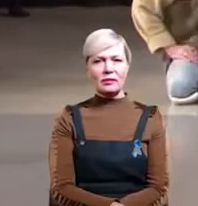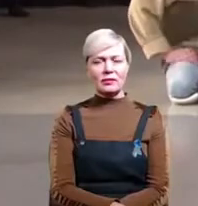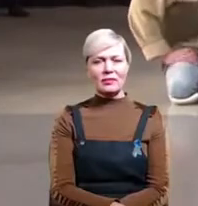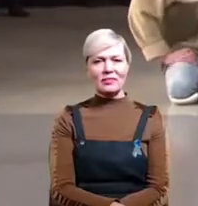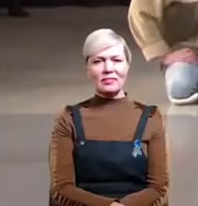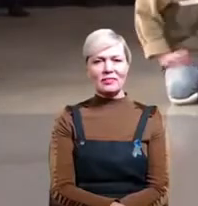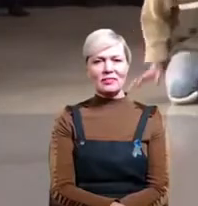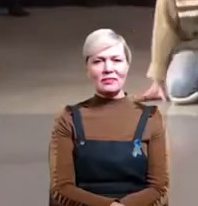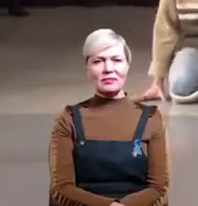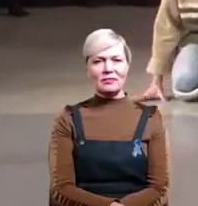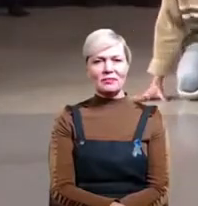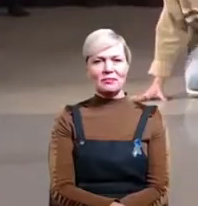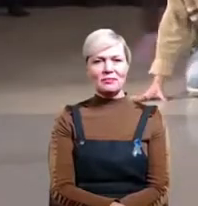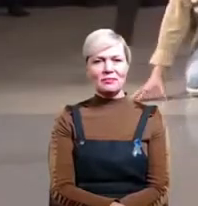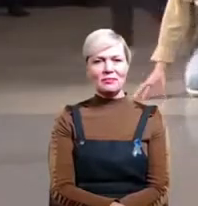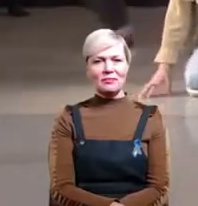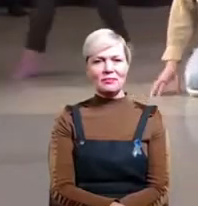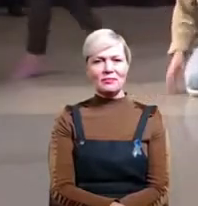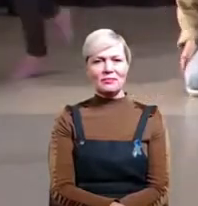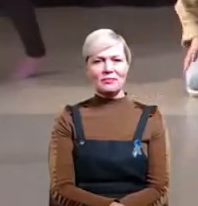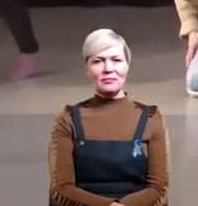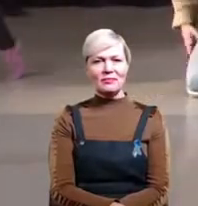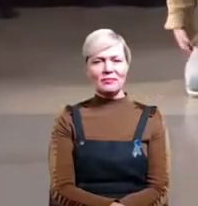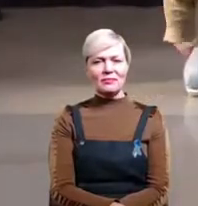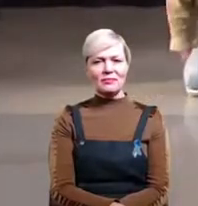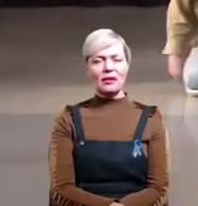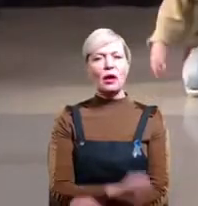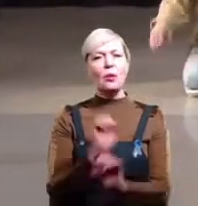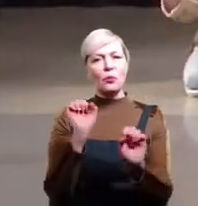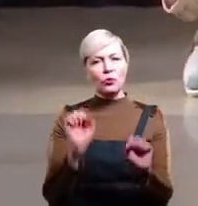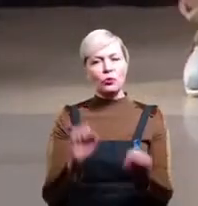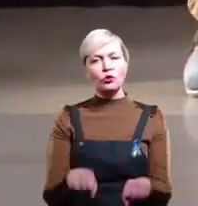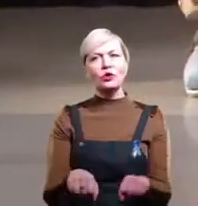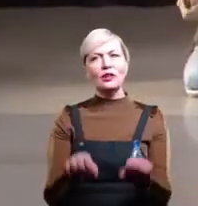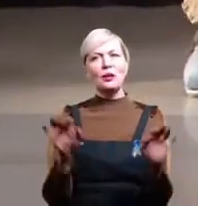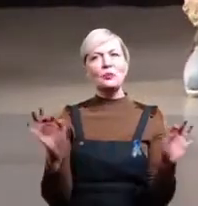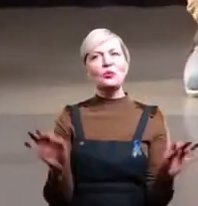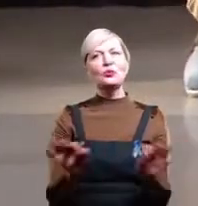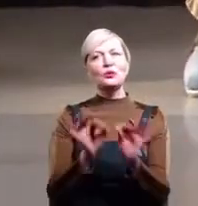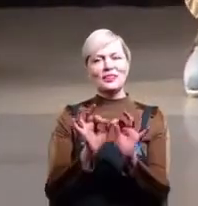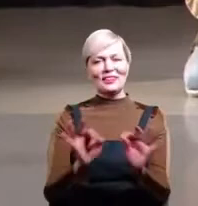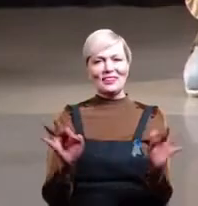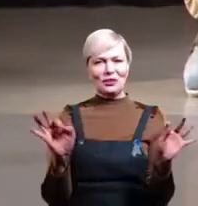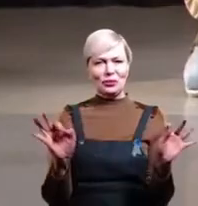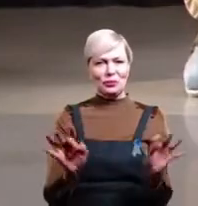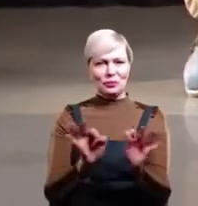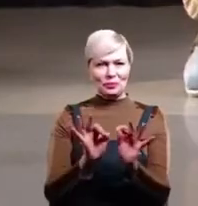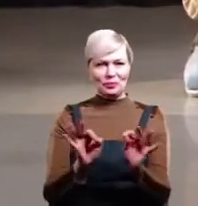Можно нам музыку